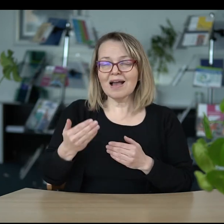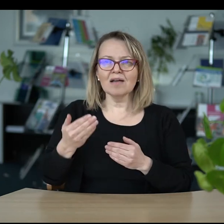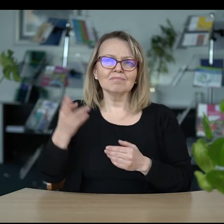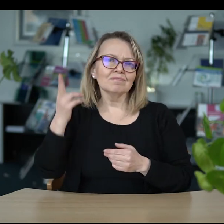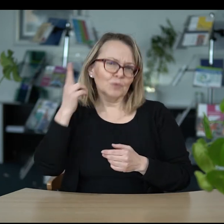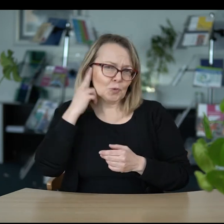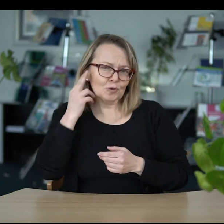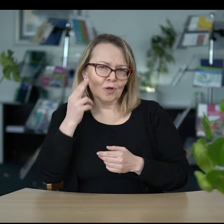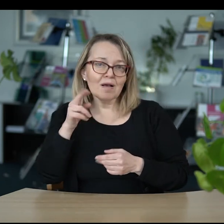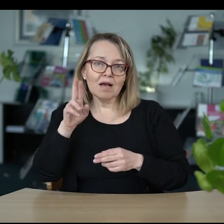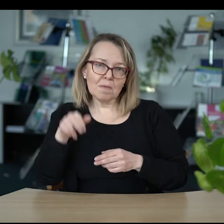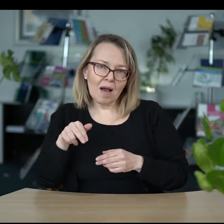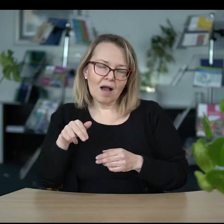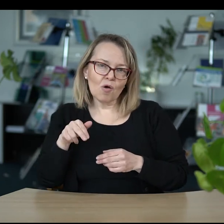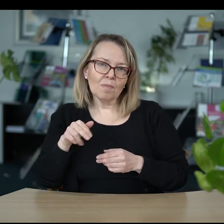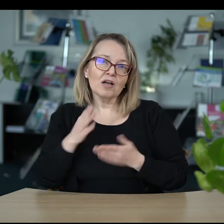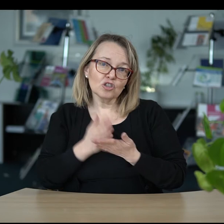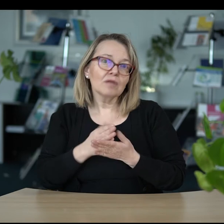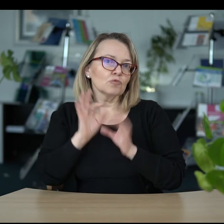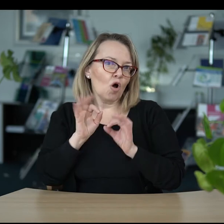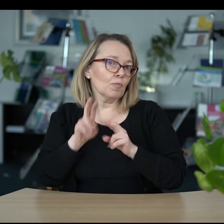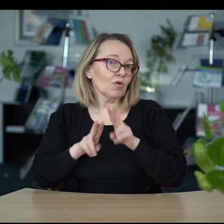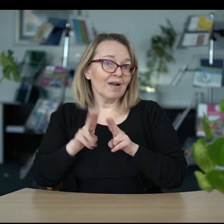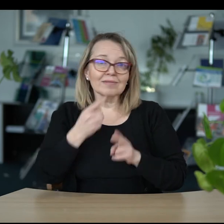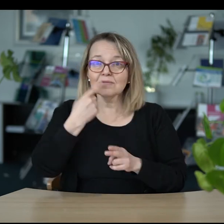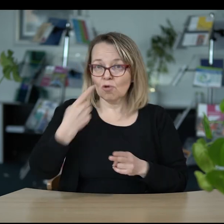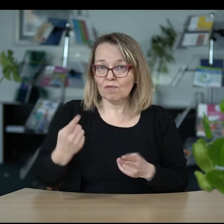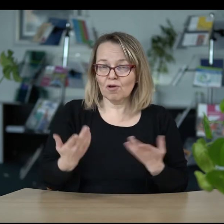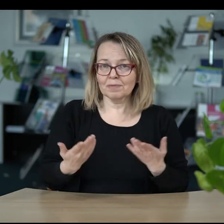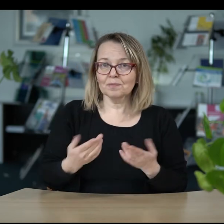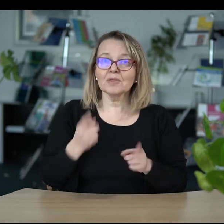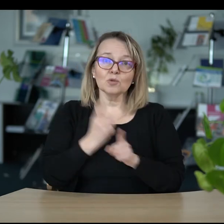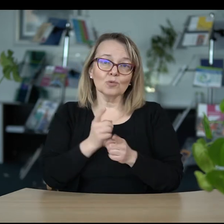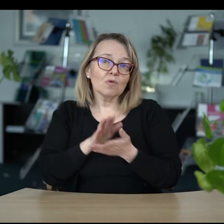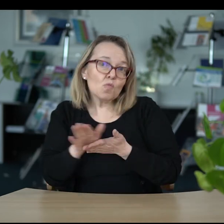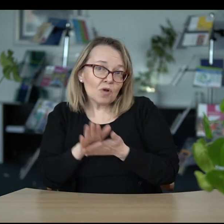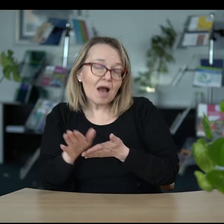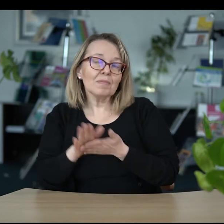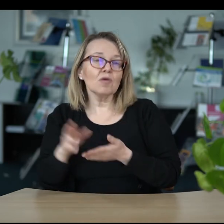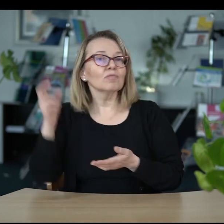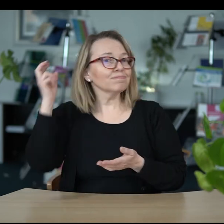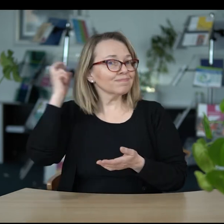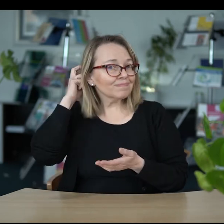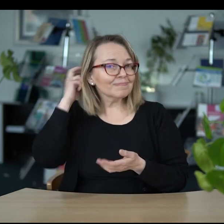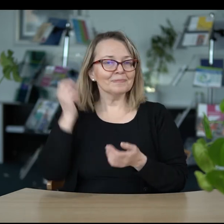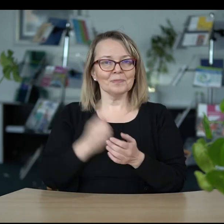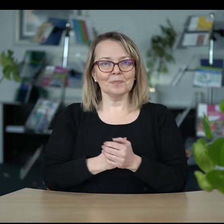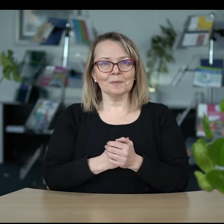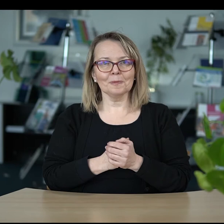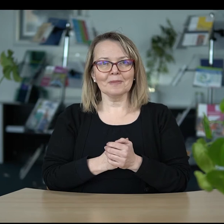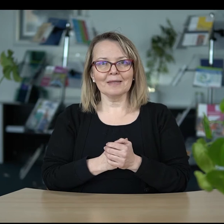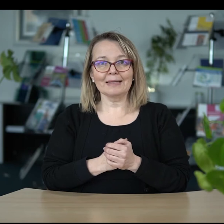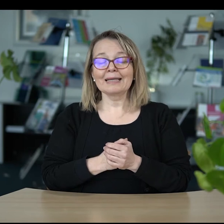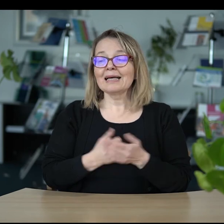prvi jezik znakovni jezik. Tisti, ki so pa pozneje izgubili sluh, imajo pa običajno še